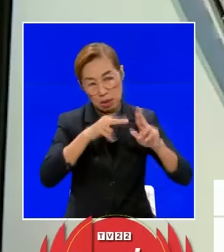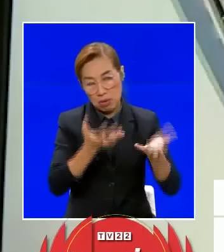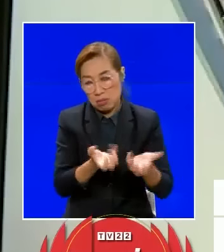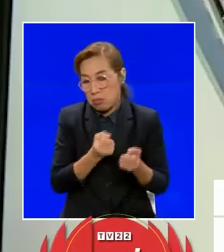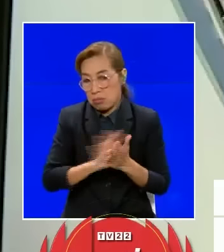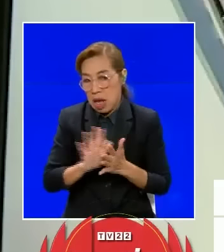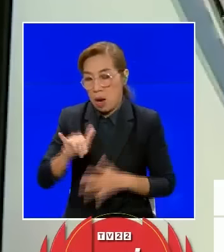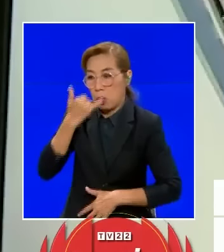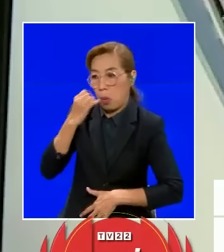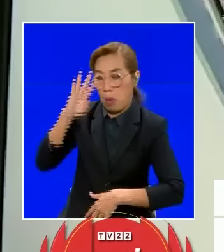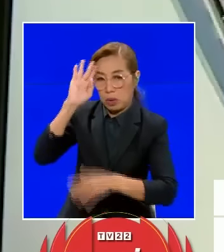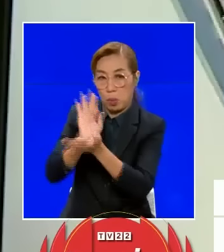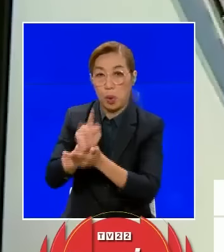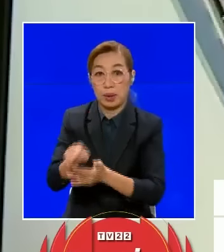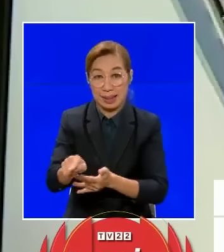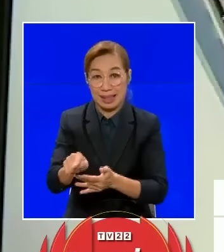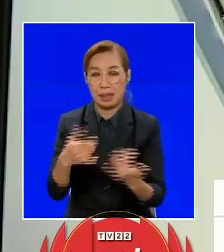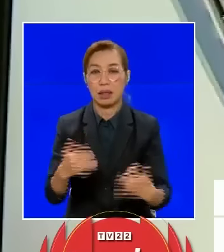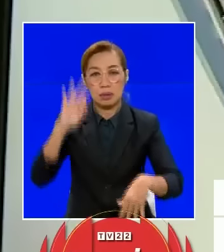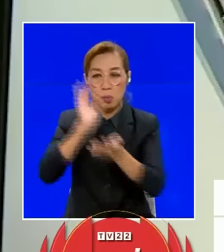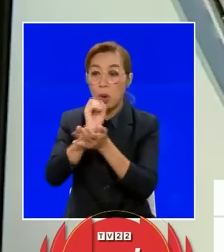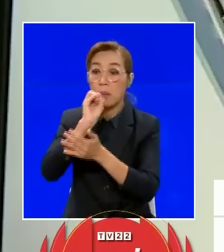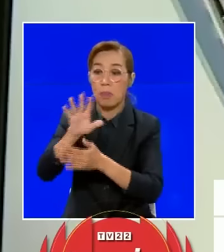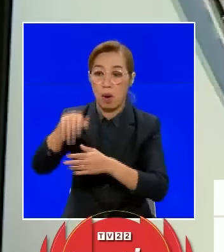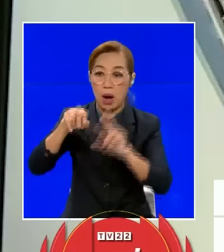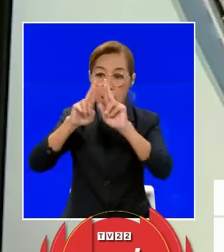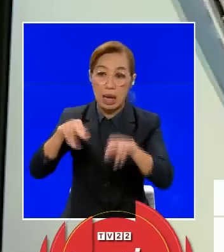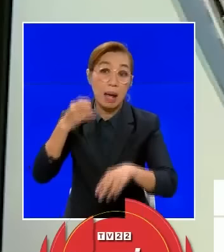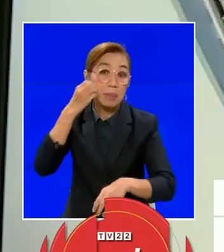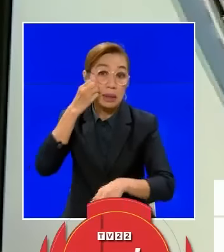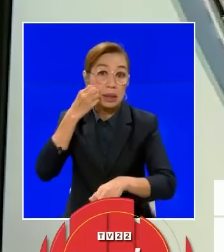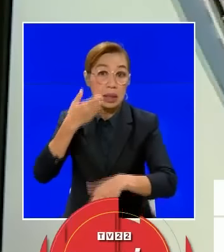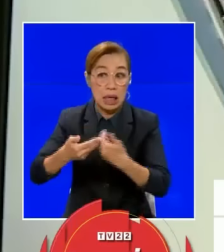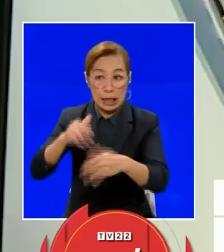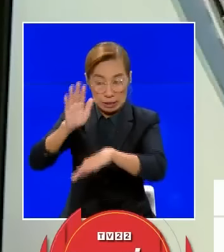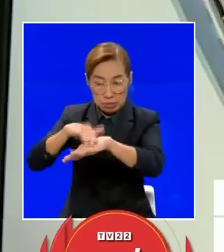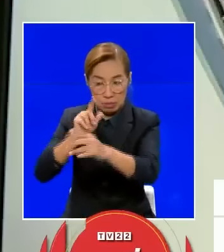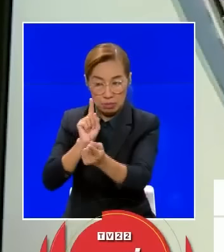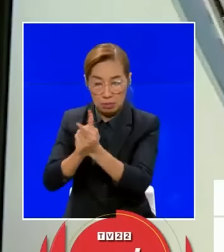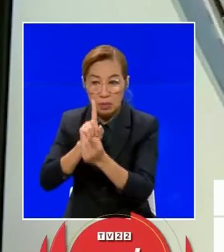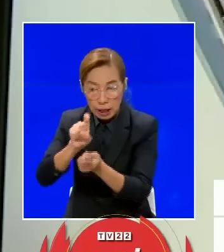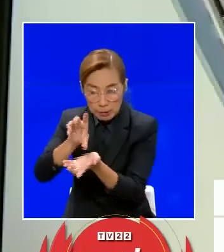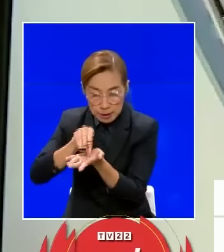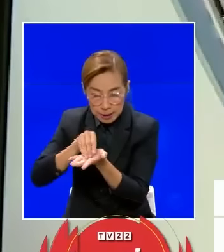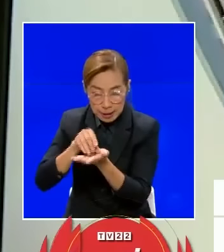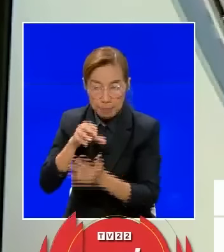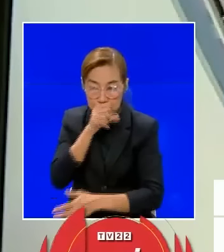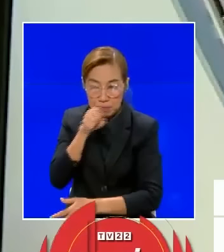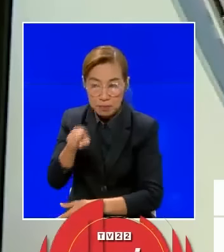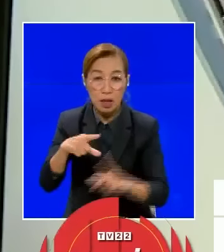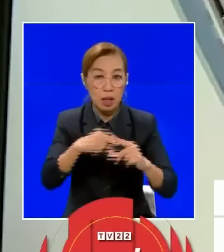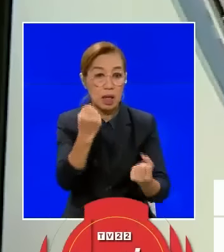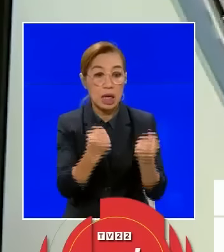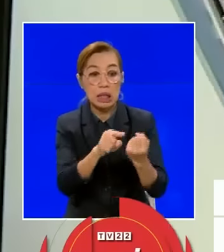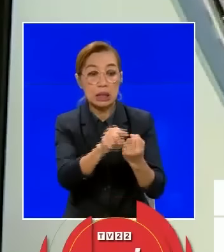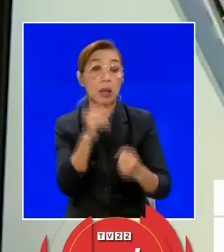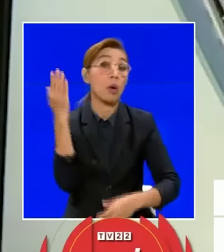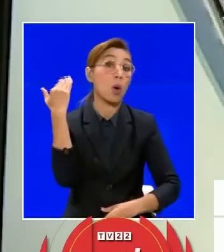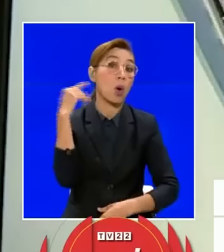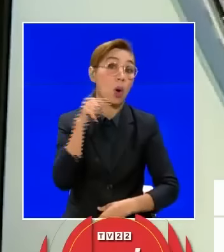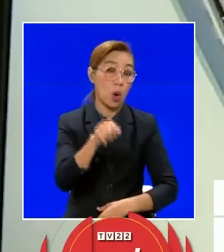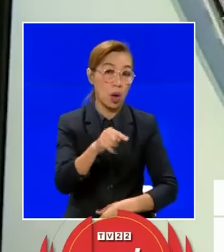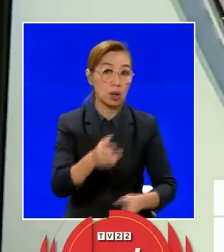สวนเรียกเจ้าของร้านขายมือถือครับไปสอบปากคำในเชิงลับพร้อมกับเรียกคนขับแท็กซี่ที่รับคนร้ายห